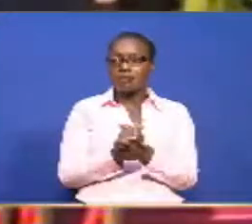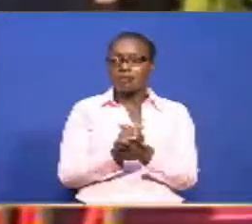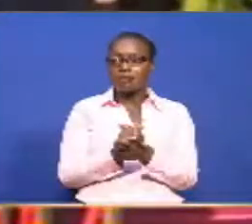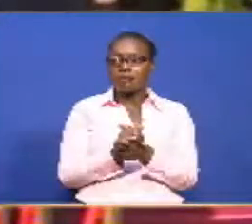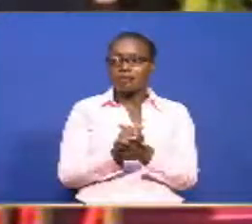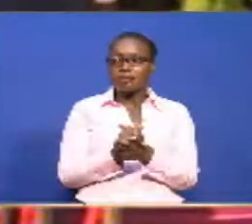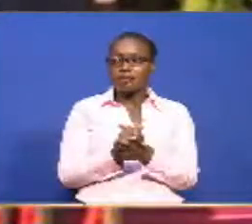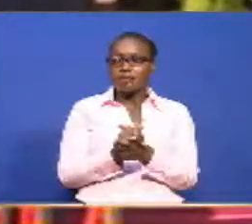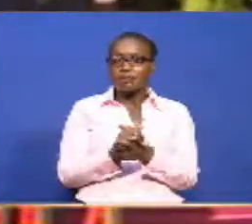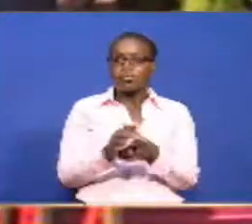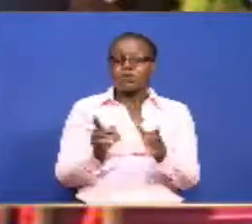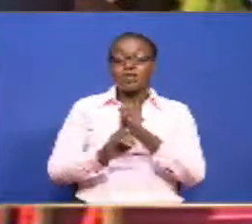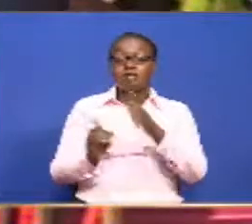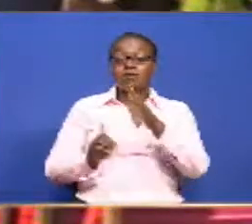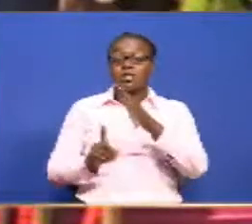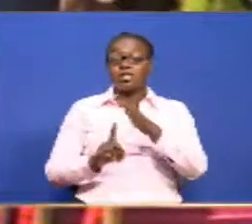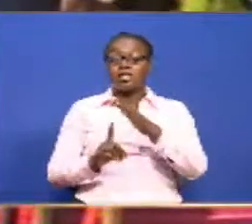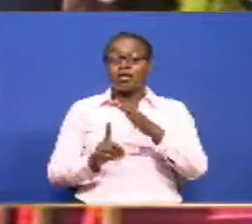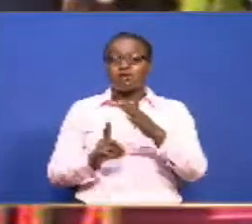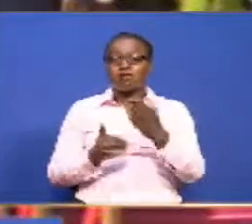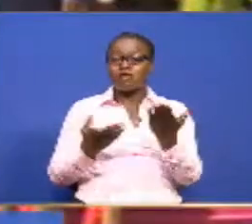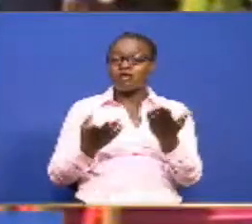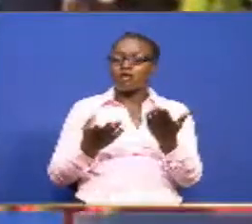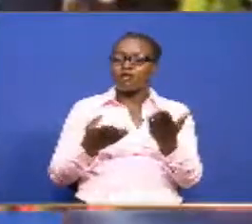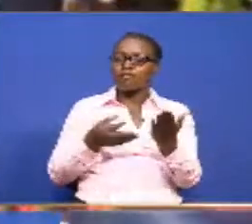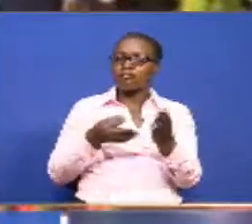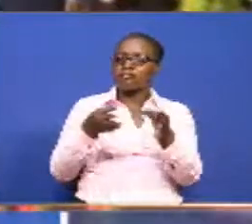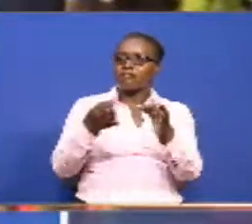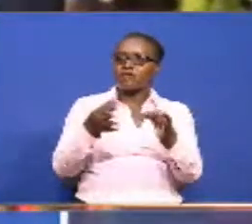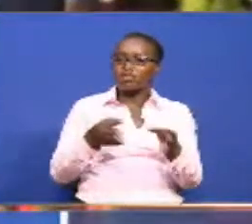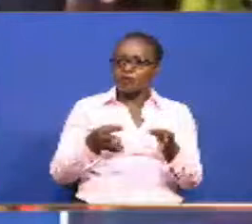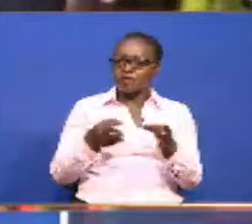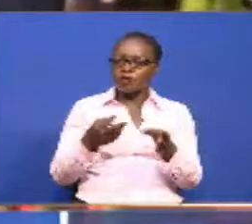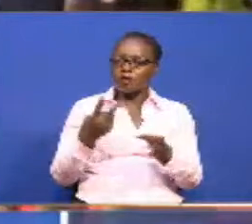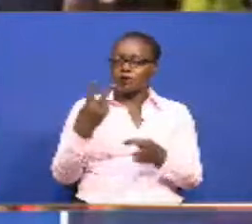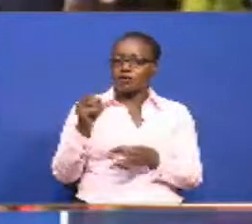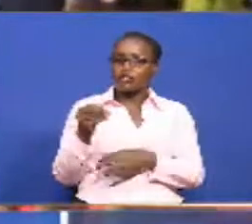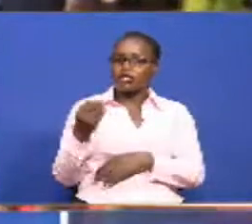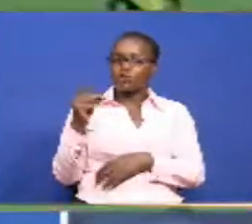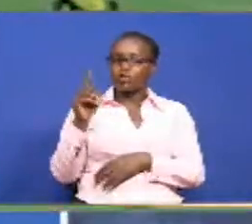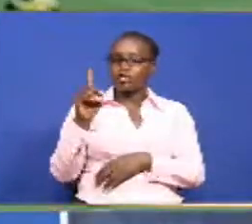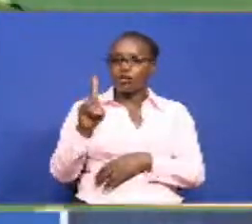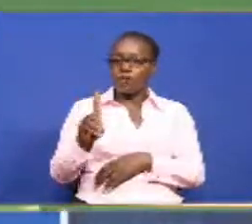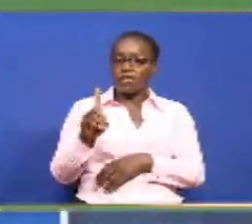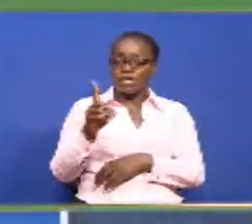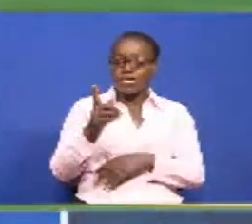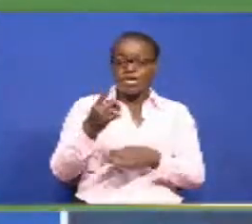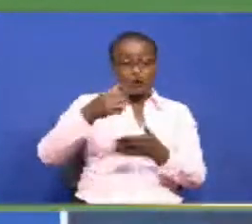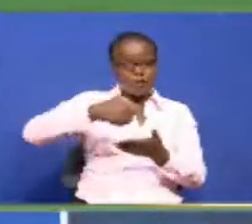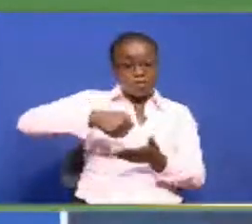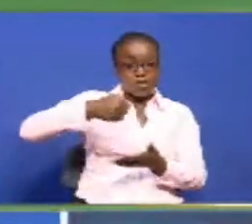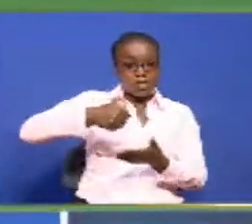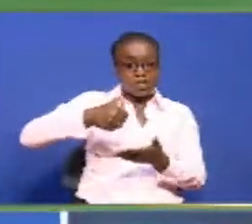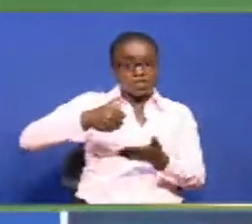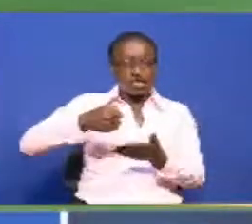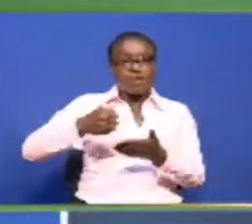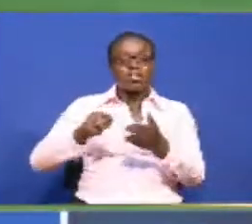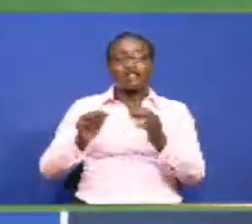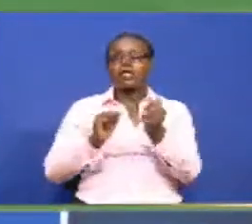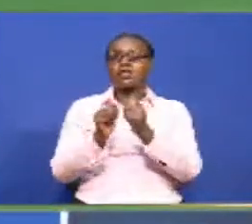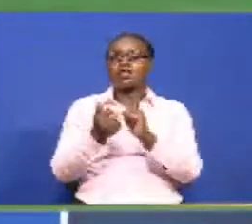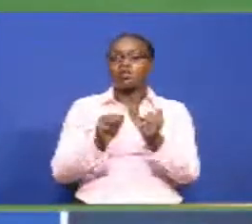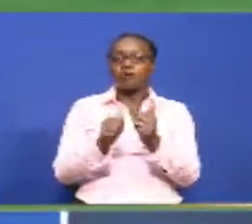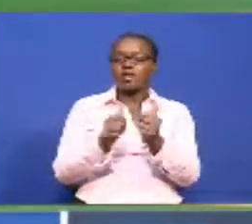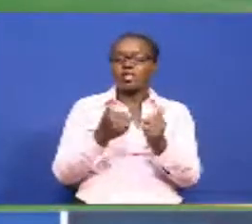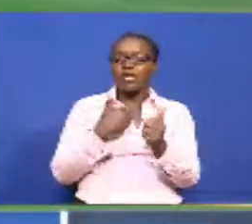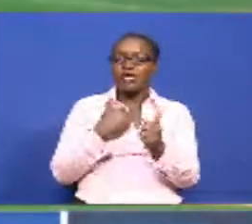Huku wizara ya fedha ikitangaza bajeti ya mwaka 2020-2021, wizara ya michezo imetengewa kitita